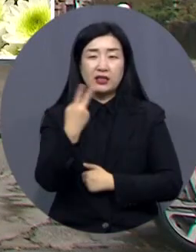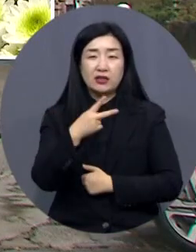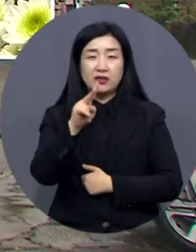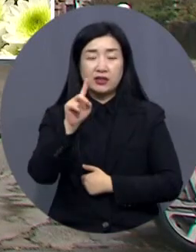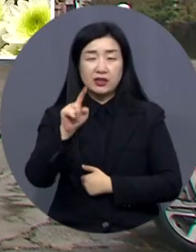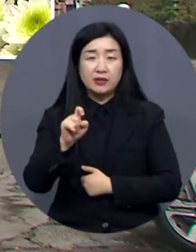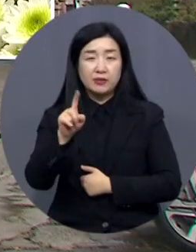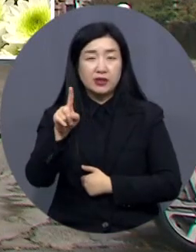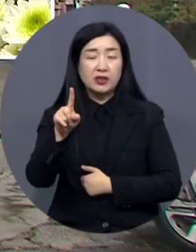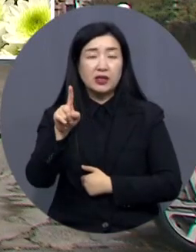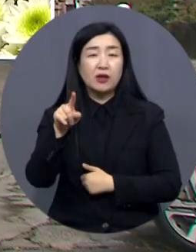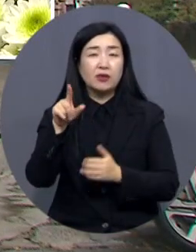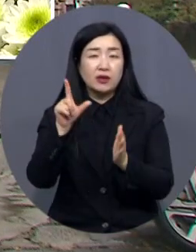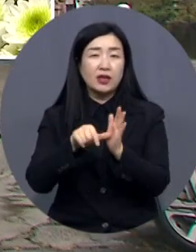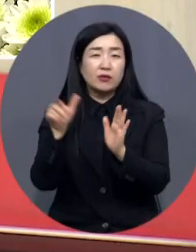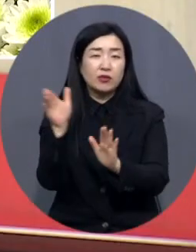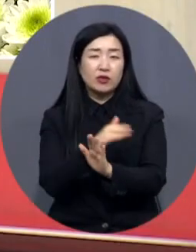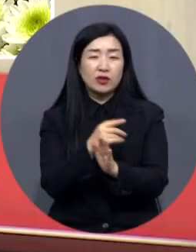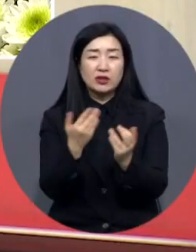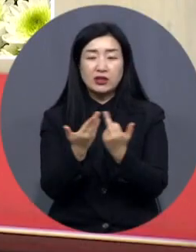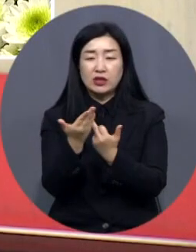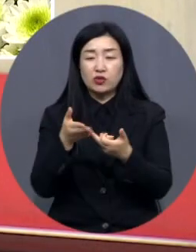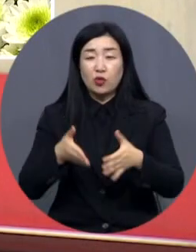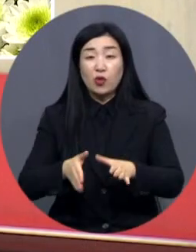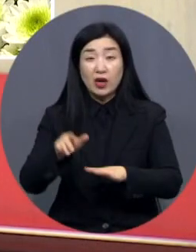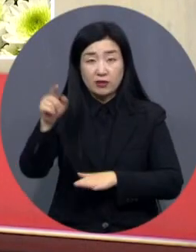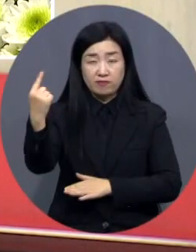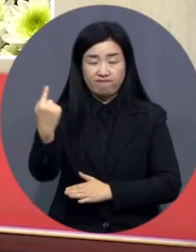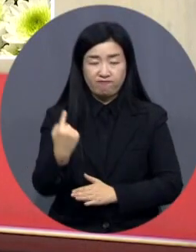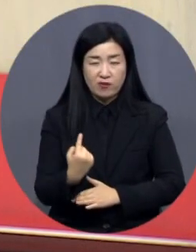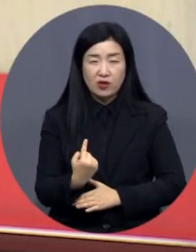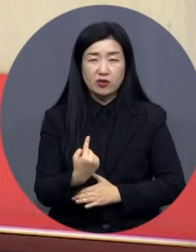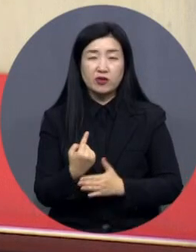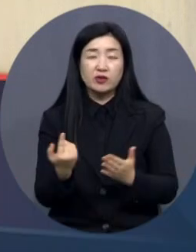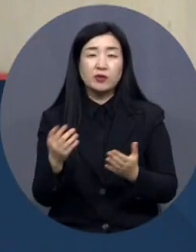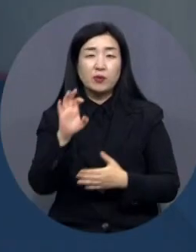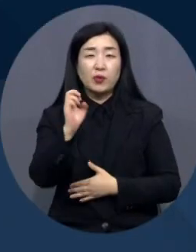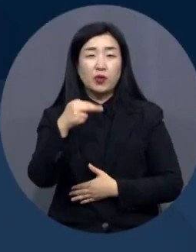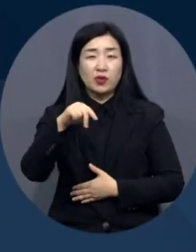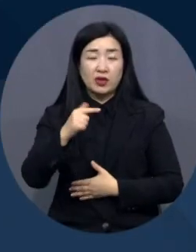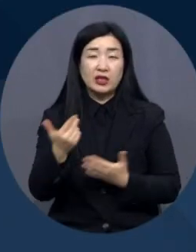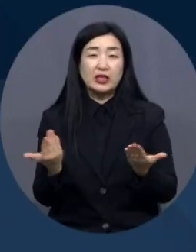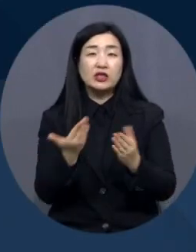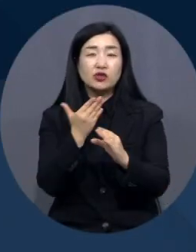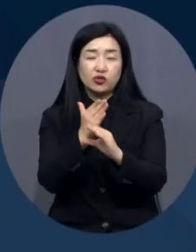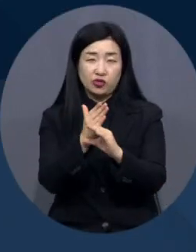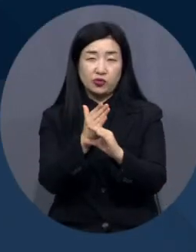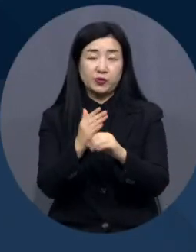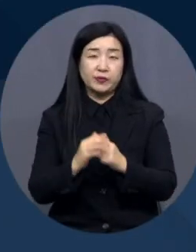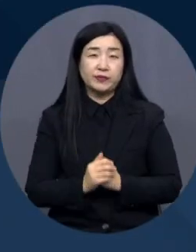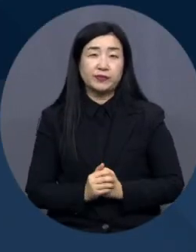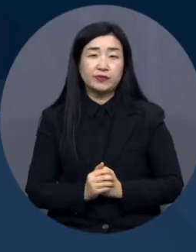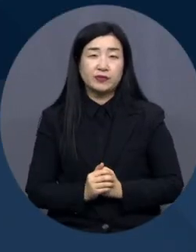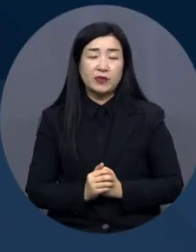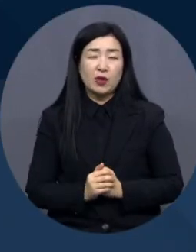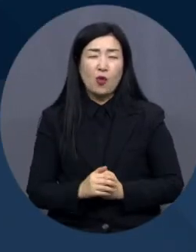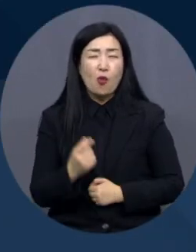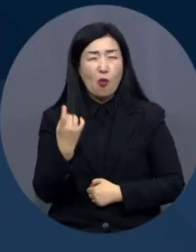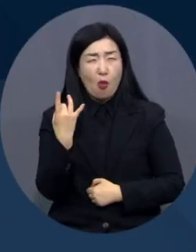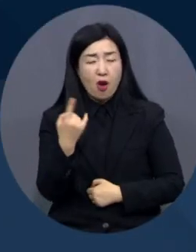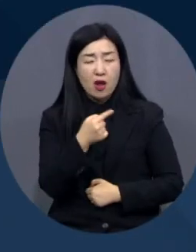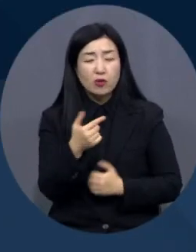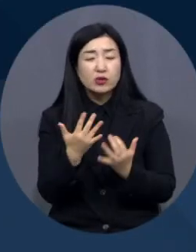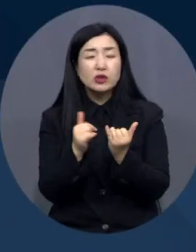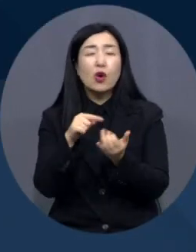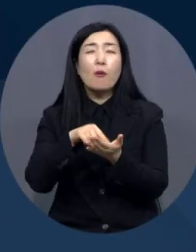고향인 제주로 와 동부소방서 표선 119센터에서 근무했습니다. 일단 소방이 봉사가 우선